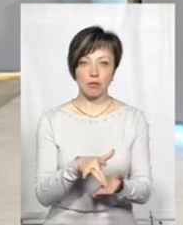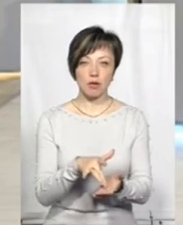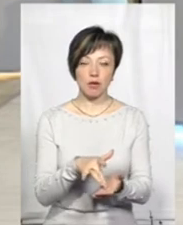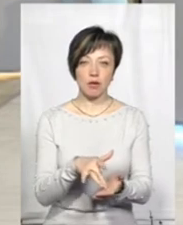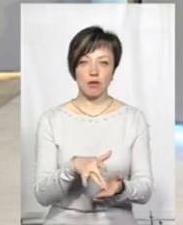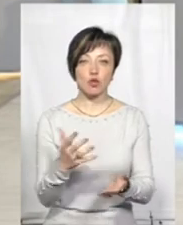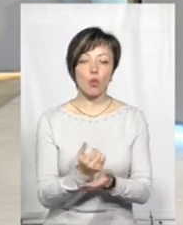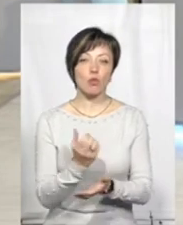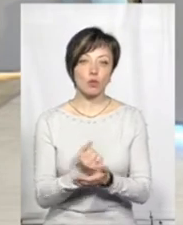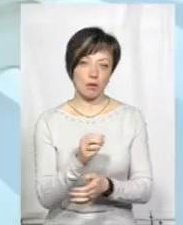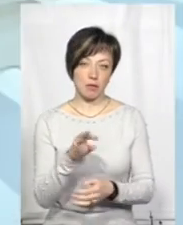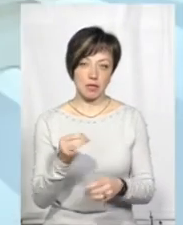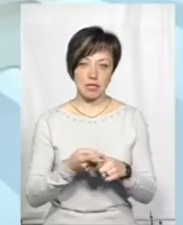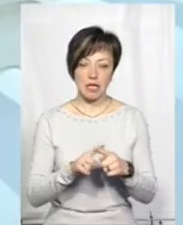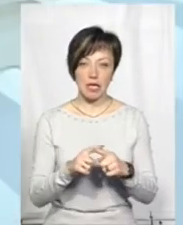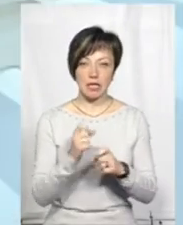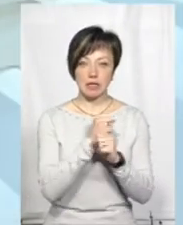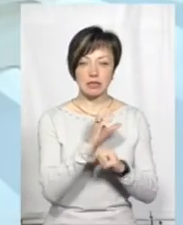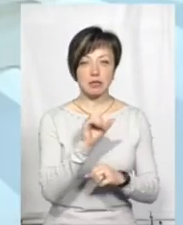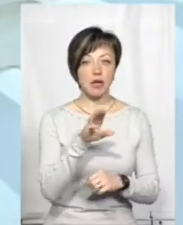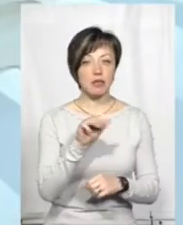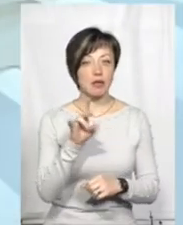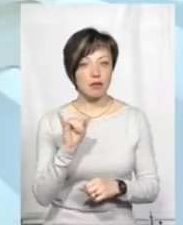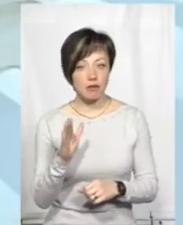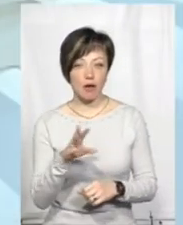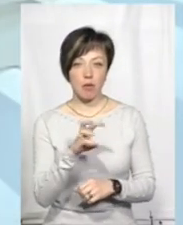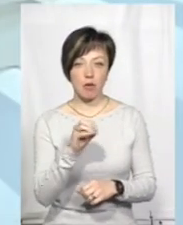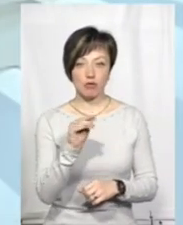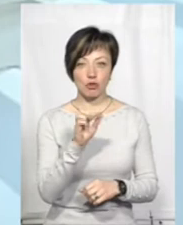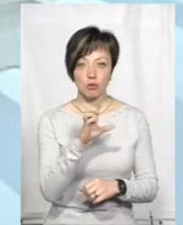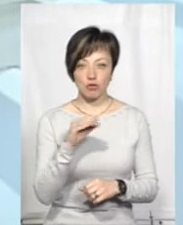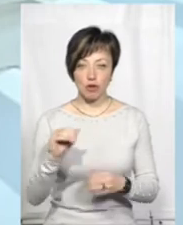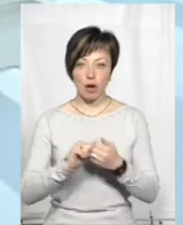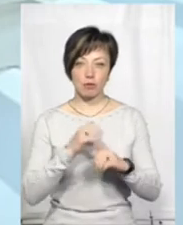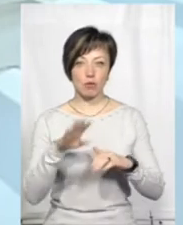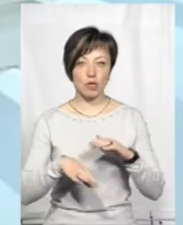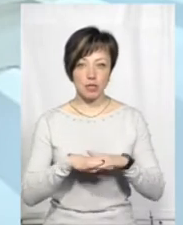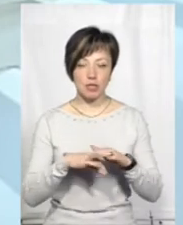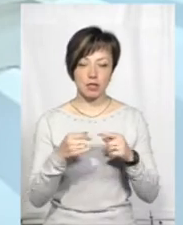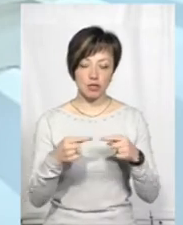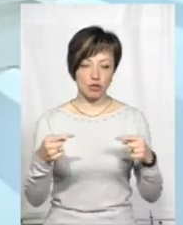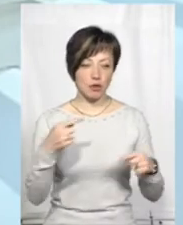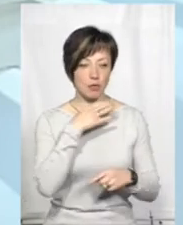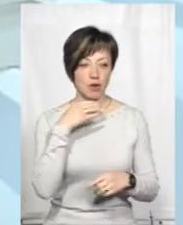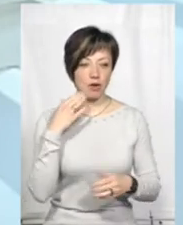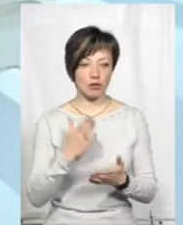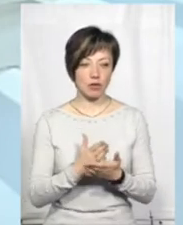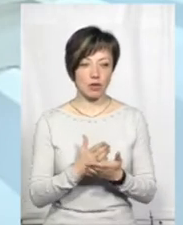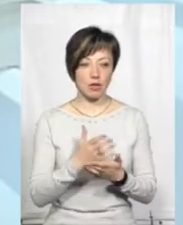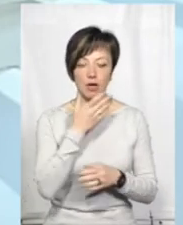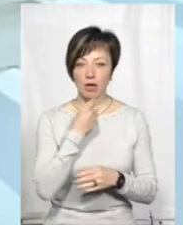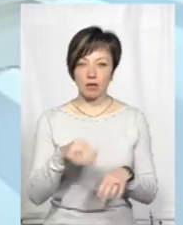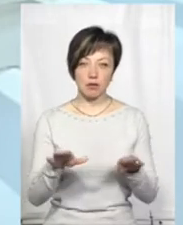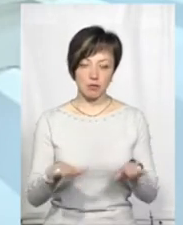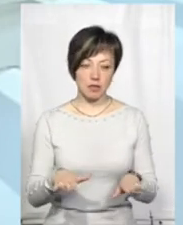так, здобутками. Це і Сатанів, і Меджибіж близько, і Кам'янець-Подільський, і ще багато є, дуже багато